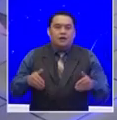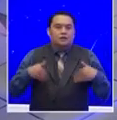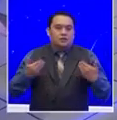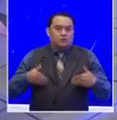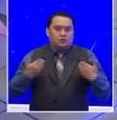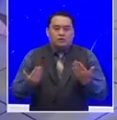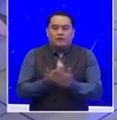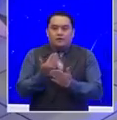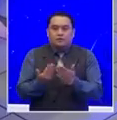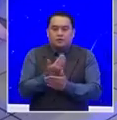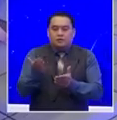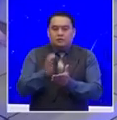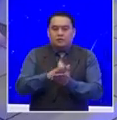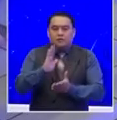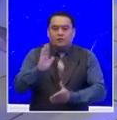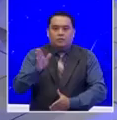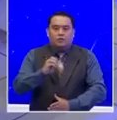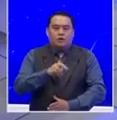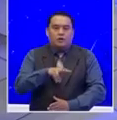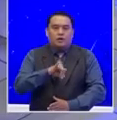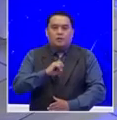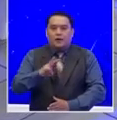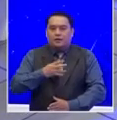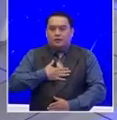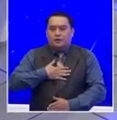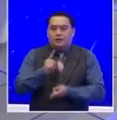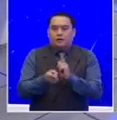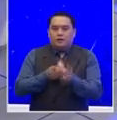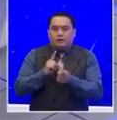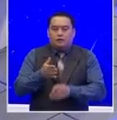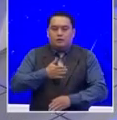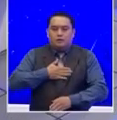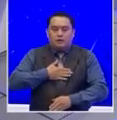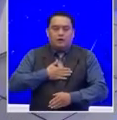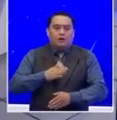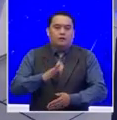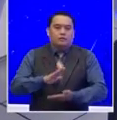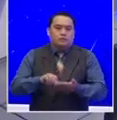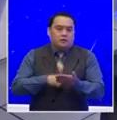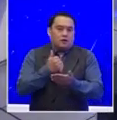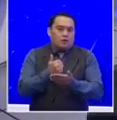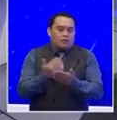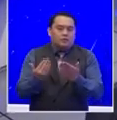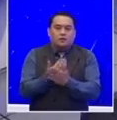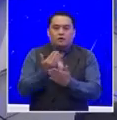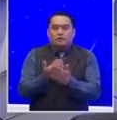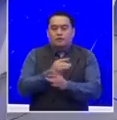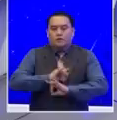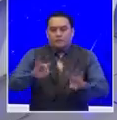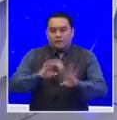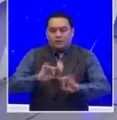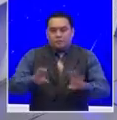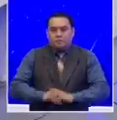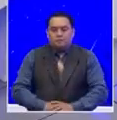Здравствуйте! Время новостей на телеканале ЖТСУ. В студии Елеман Раймбеков, и сурдоперевод обеспечивает Марат Жумабеков. И в начале выпуска коротко о